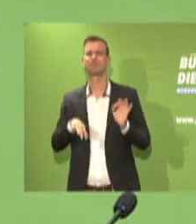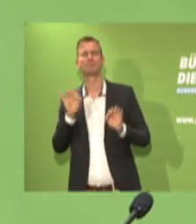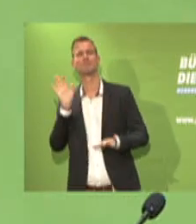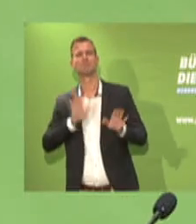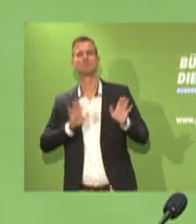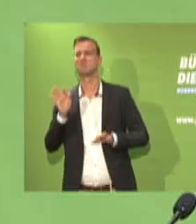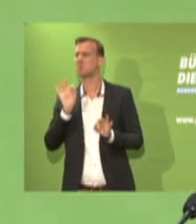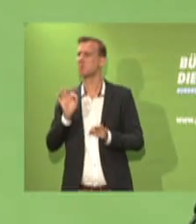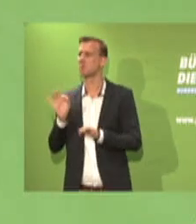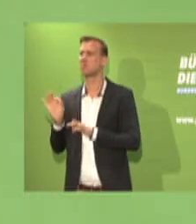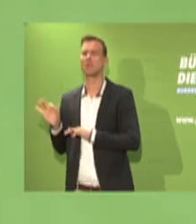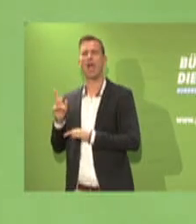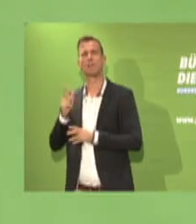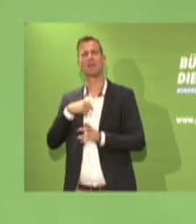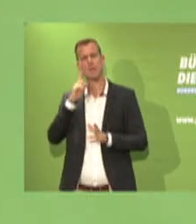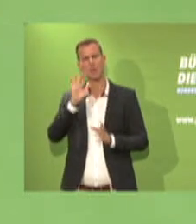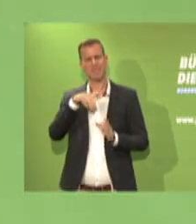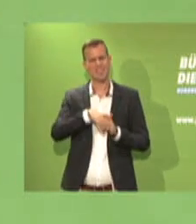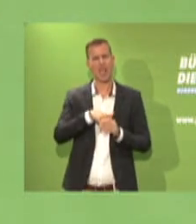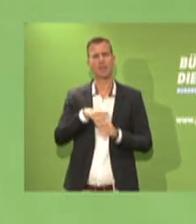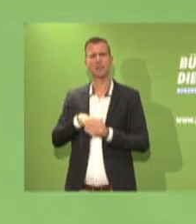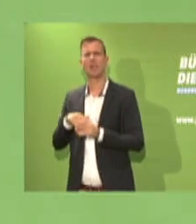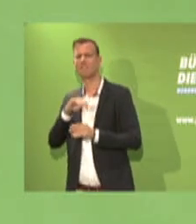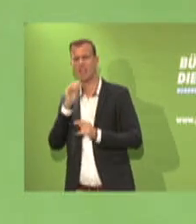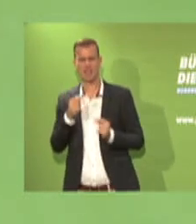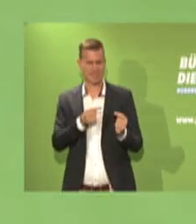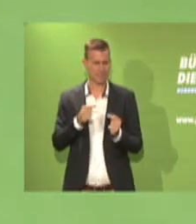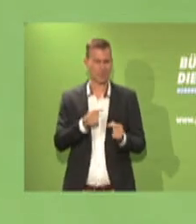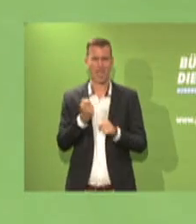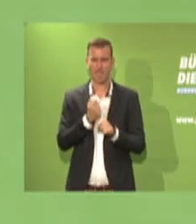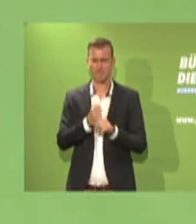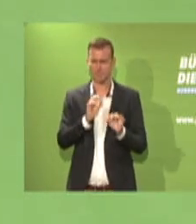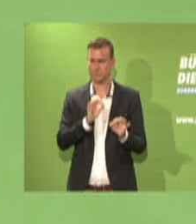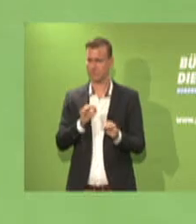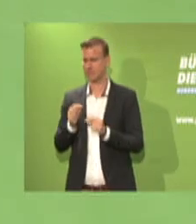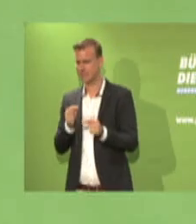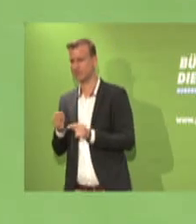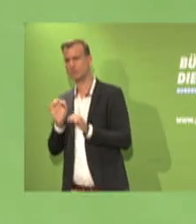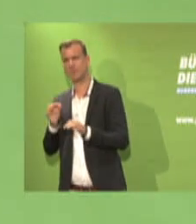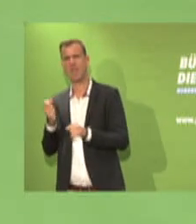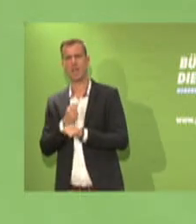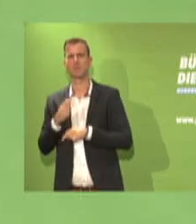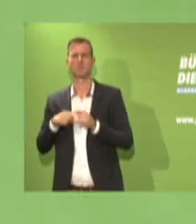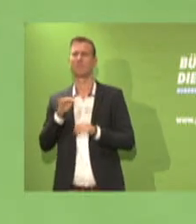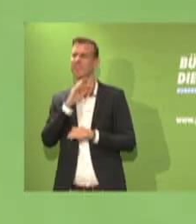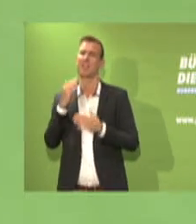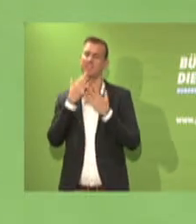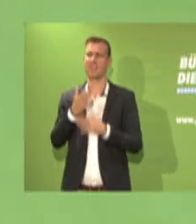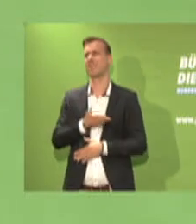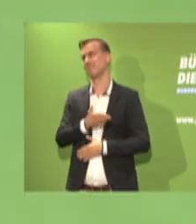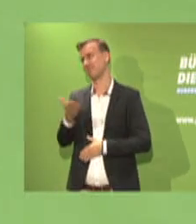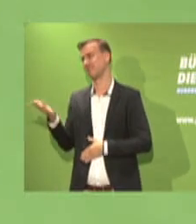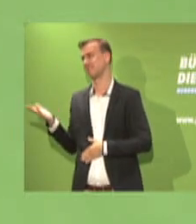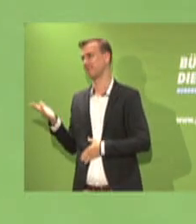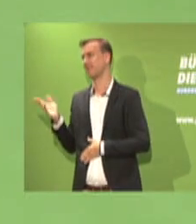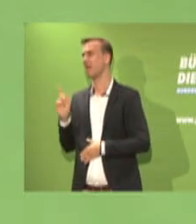wichtigen Punkten inhaltlich gut diskutiert, gut gearbeitet. Dafür natürlich vielen Dank an euch, dass es aber